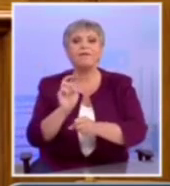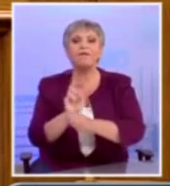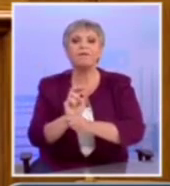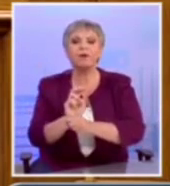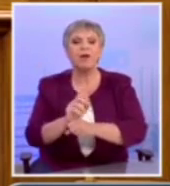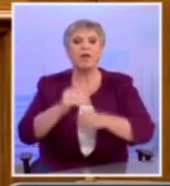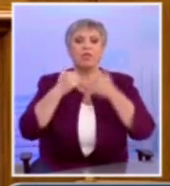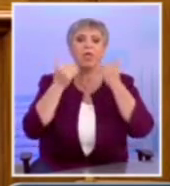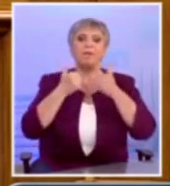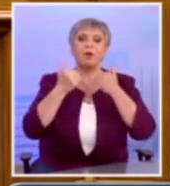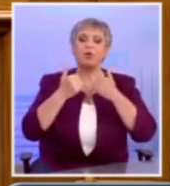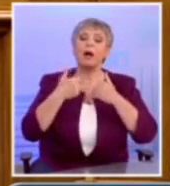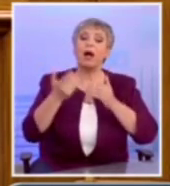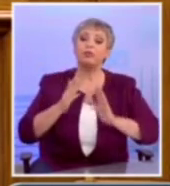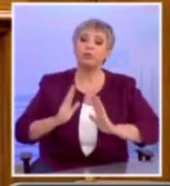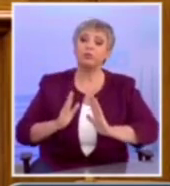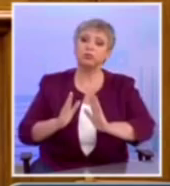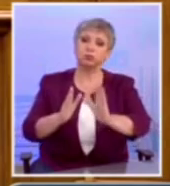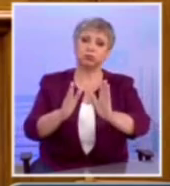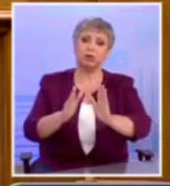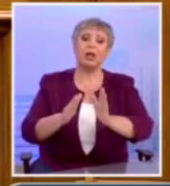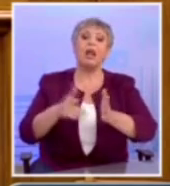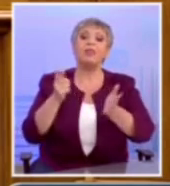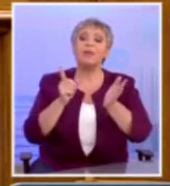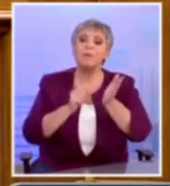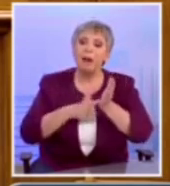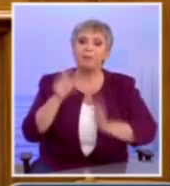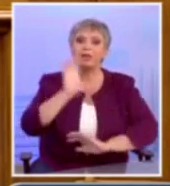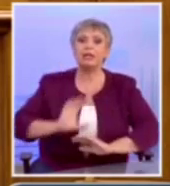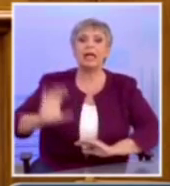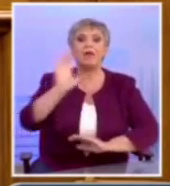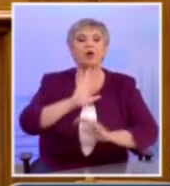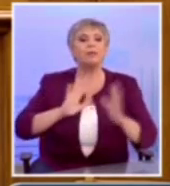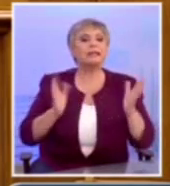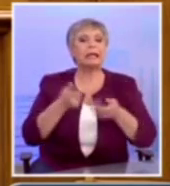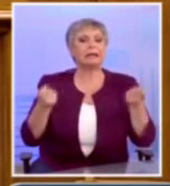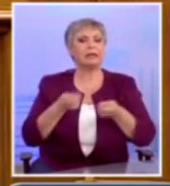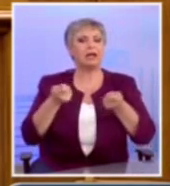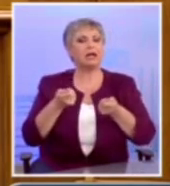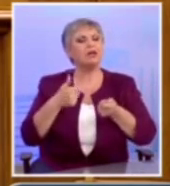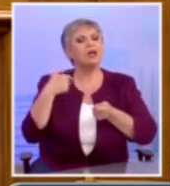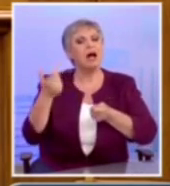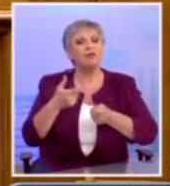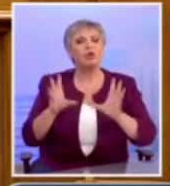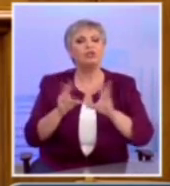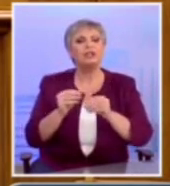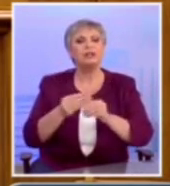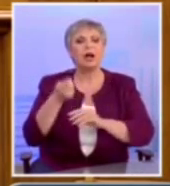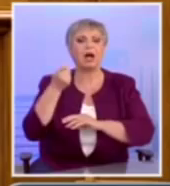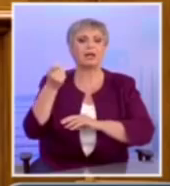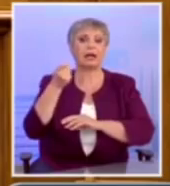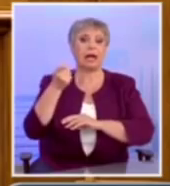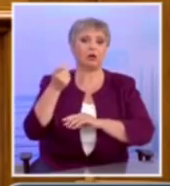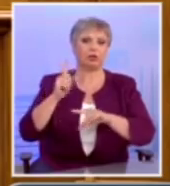είναι βιώσιμο, και άρα πρέπει εσείς οι Ευρωπαίοι κάτι να κάνετε για αυτό το χρέος. Έφερε όμως και πολιτικές